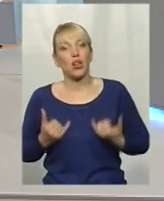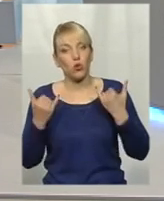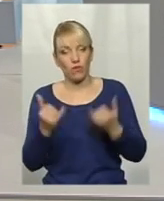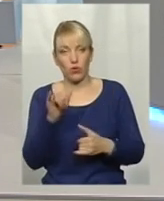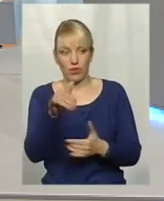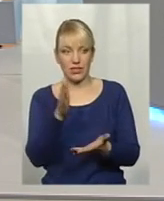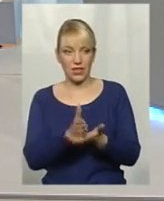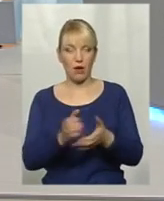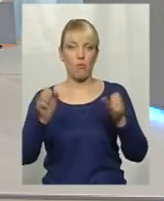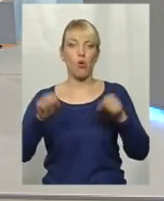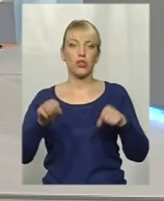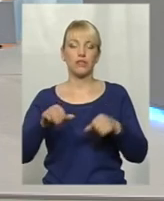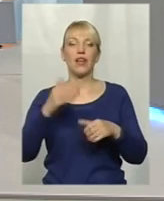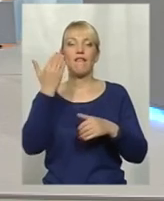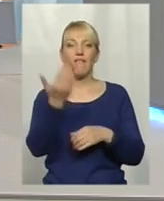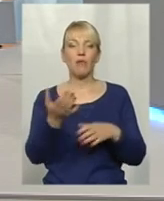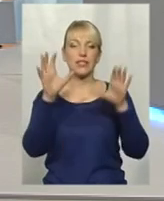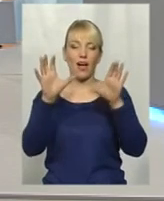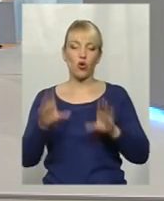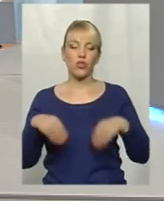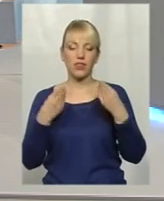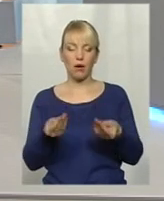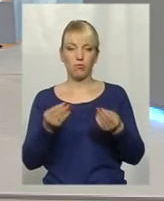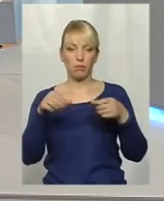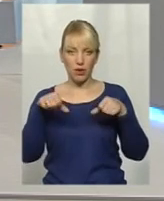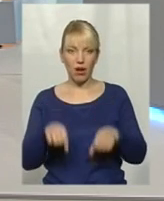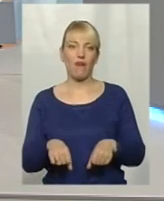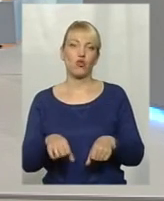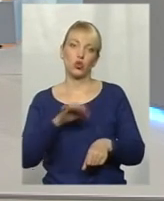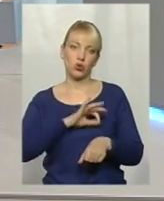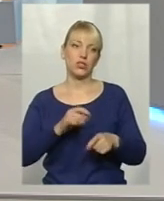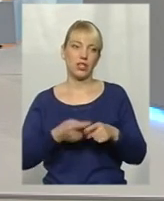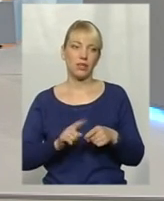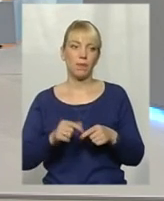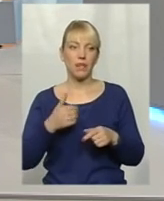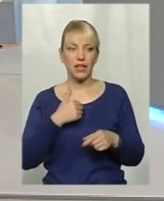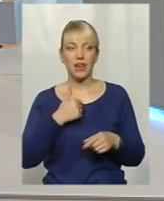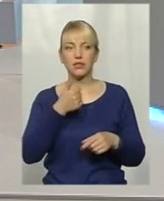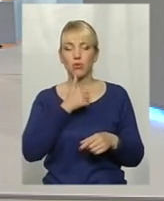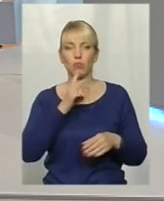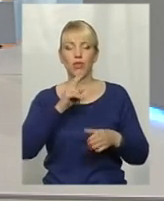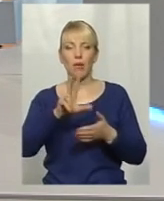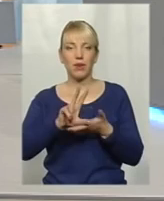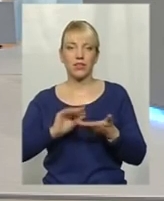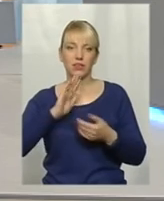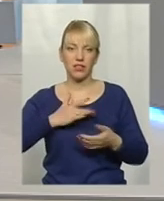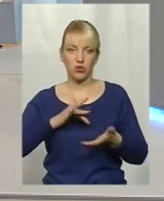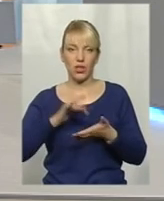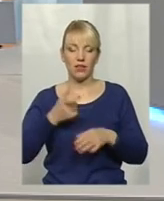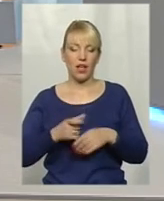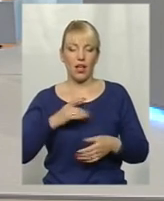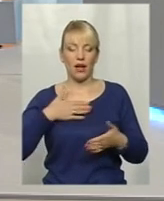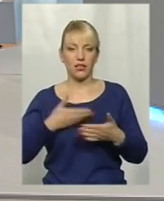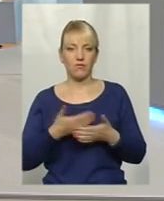можливість, вам закон дав право скористатися ним. Давайте я спробую, може, на прикладі нашого центру. Найактивнішою